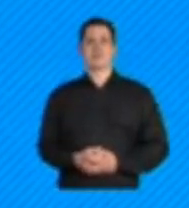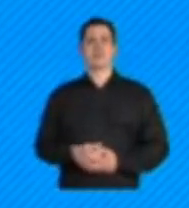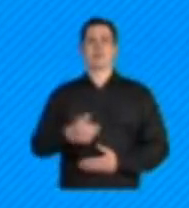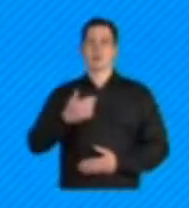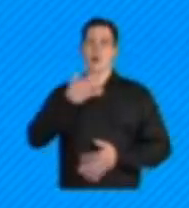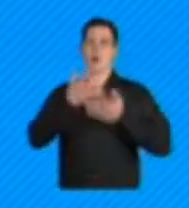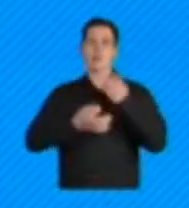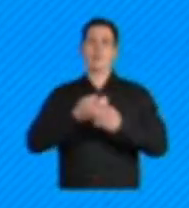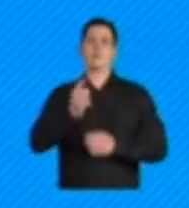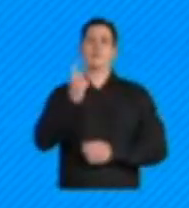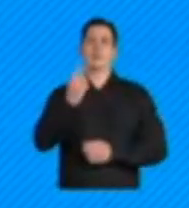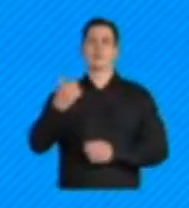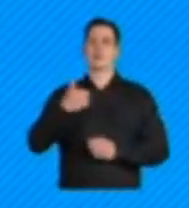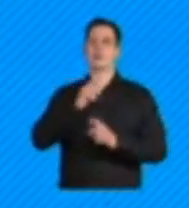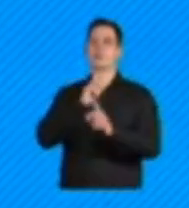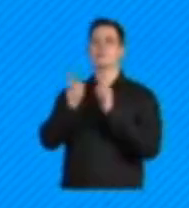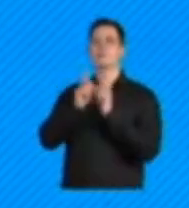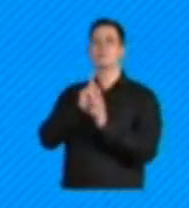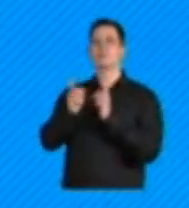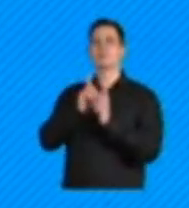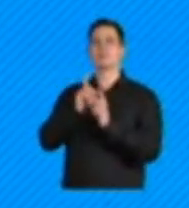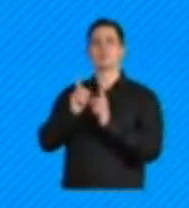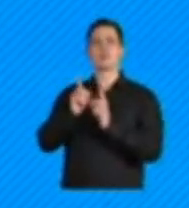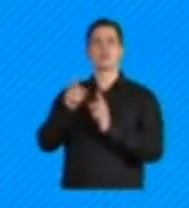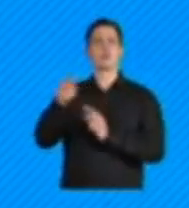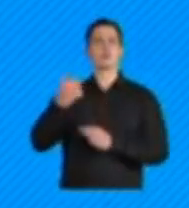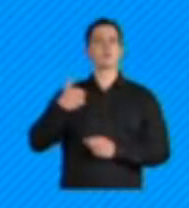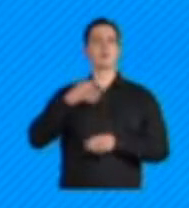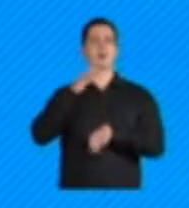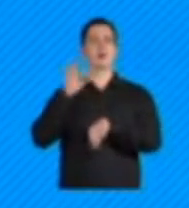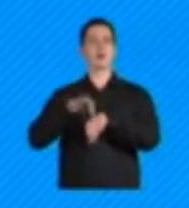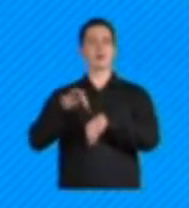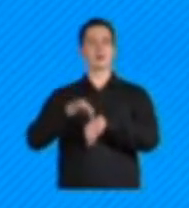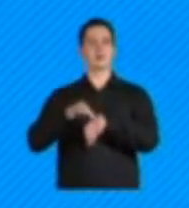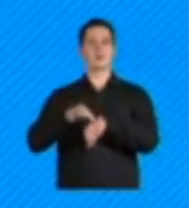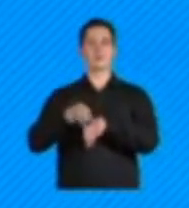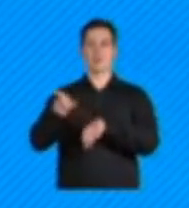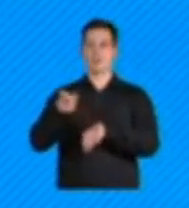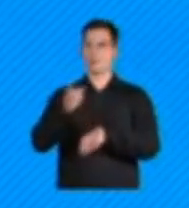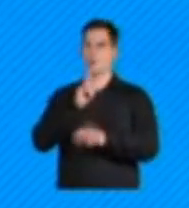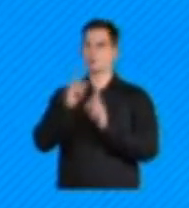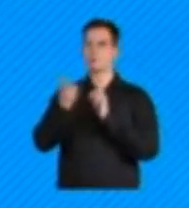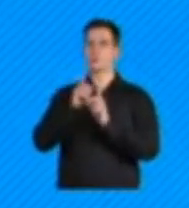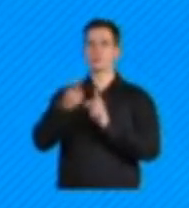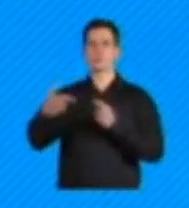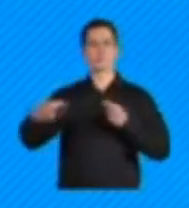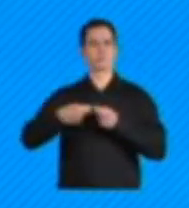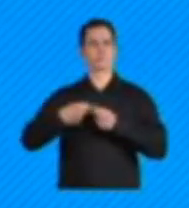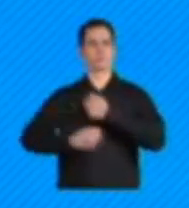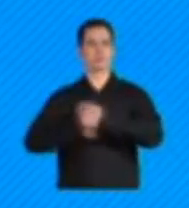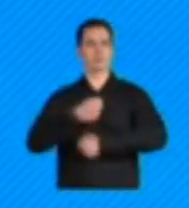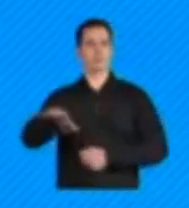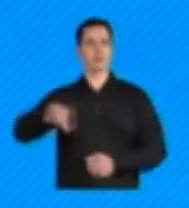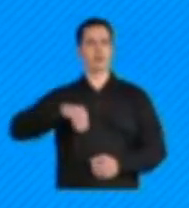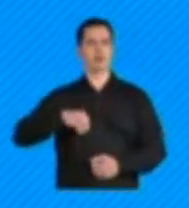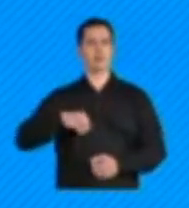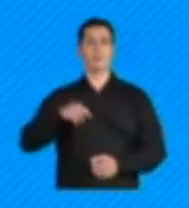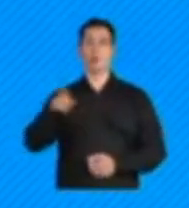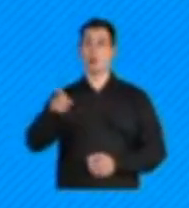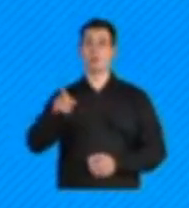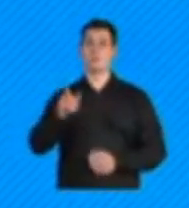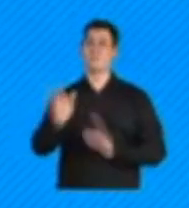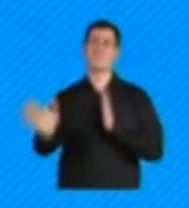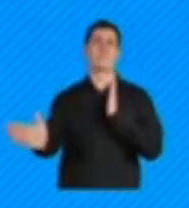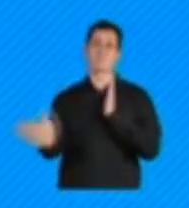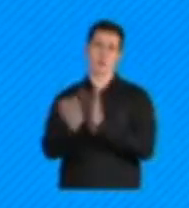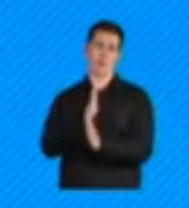Opowiem Państwu jedną rozmowę z jednym z lekarzy, którzy współpracują z nami. Powiedział mi bardzo